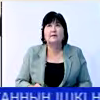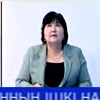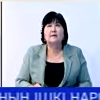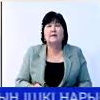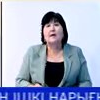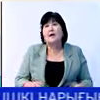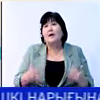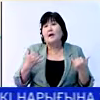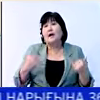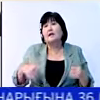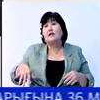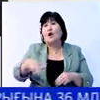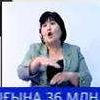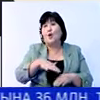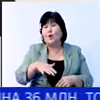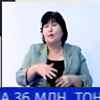Қазіргі қоғамдағы